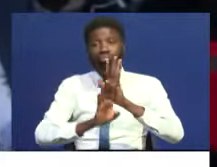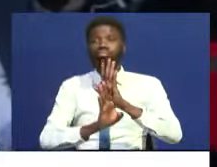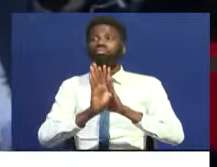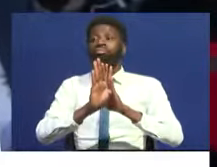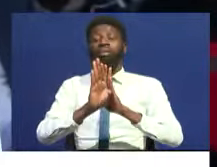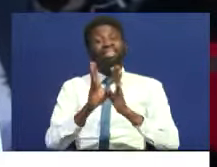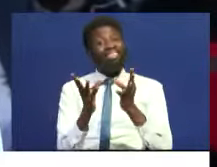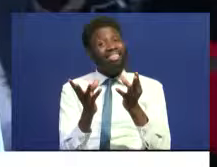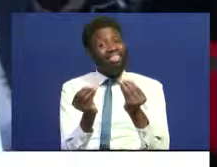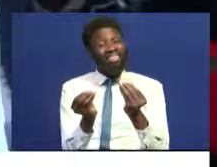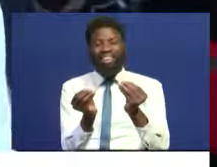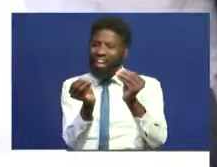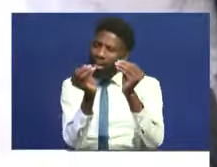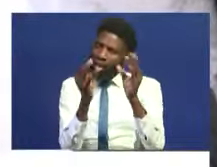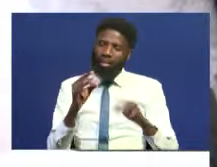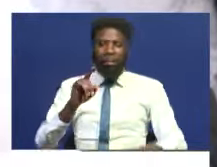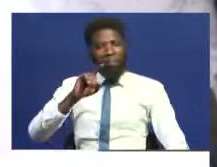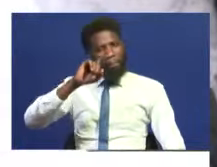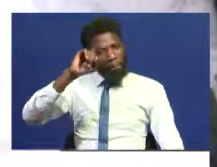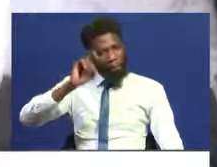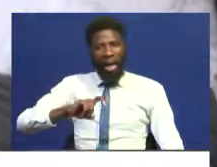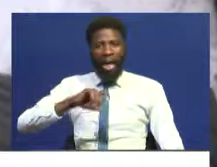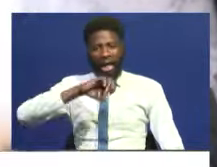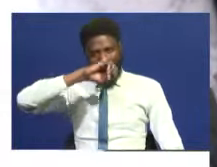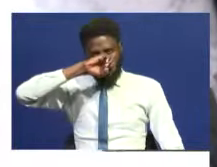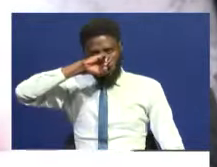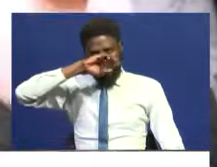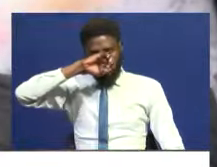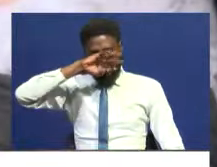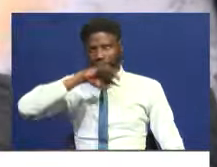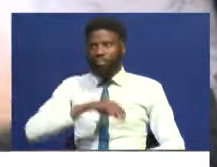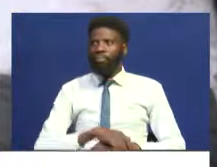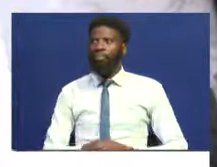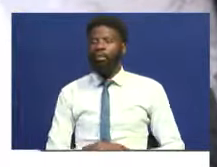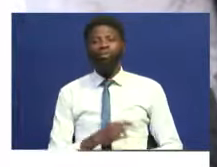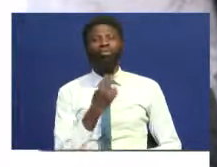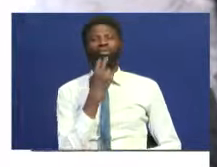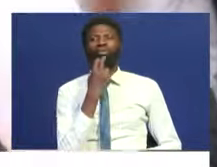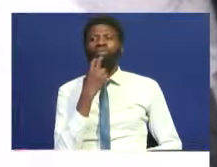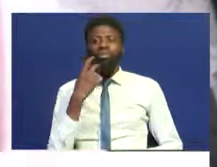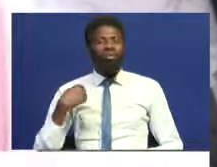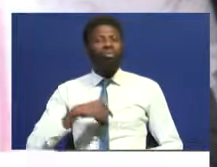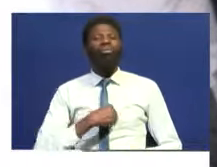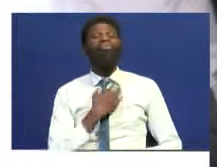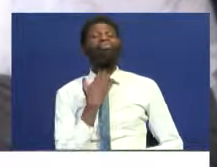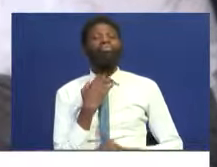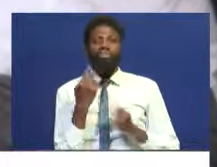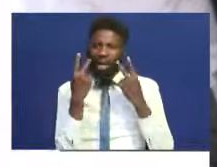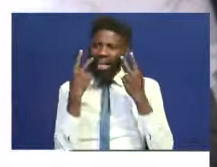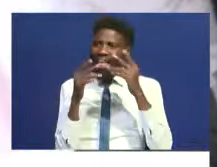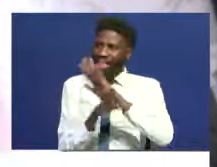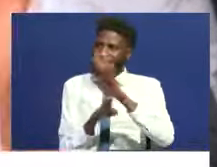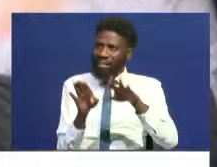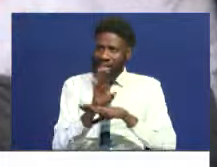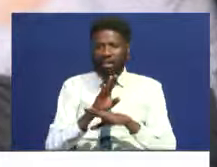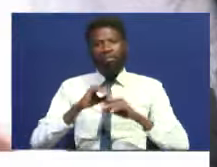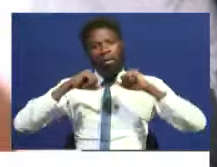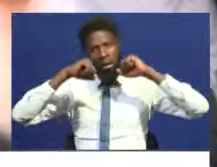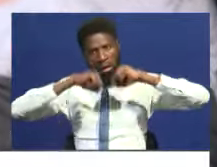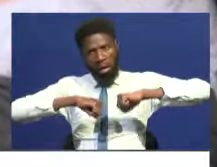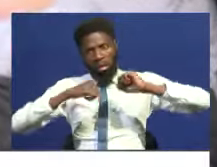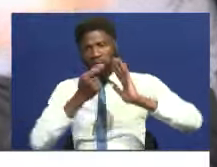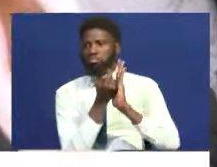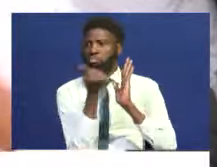rahisi, ni kazi yenye ni jasho. Jumanne tunataka kuona yale yote tulisema tutatoa, tutoe na